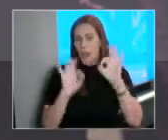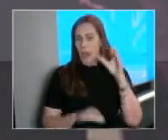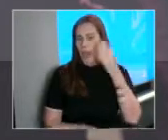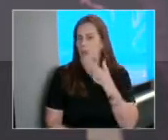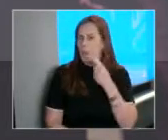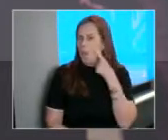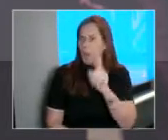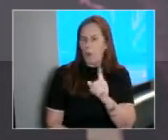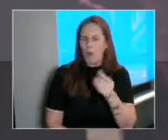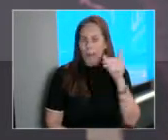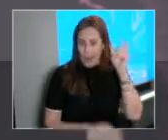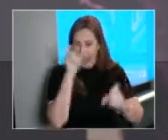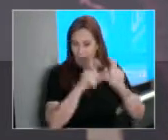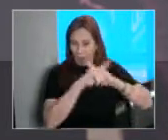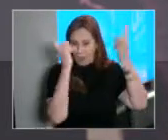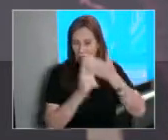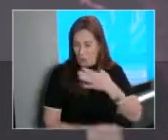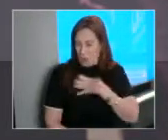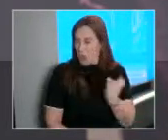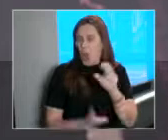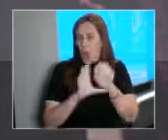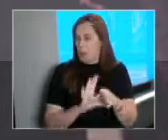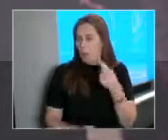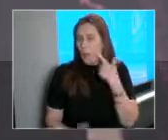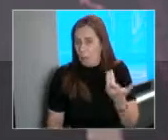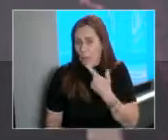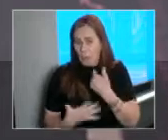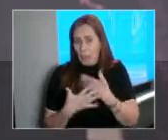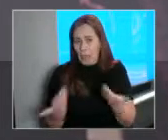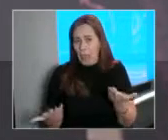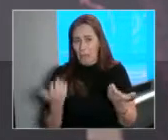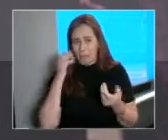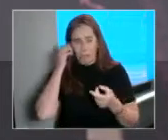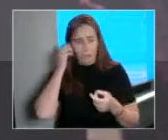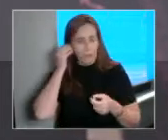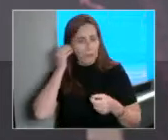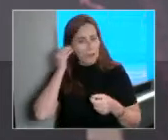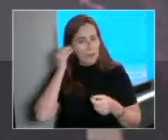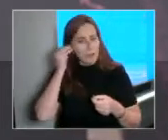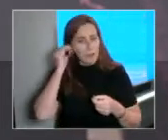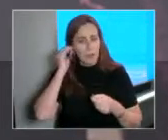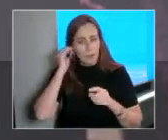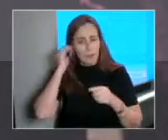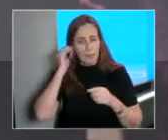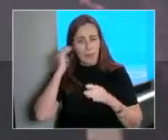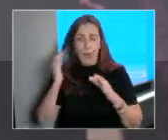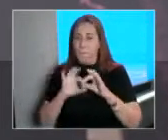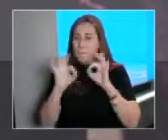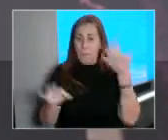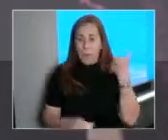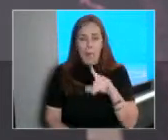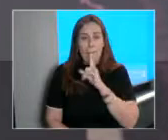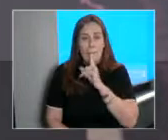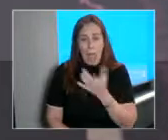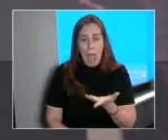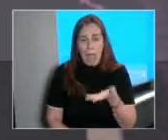אחד לא ראה את הדבר הקטן הזה פה בארץ ישראל, שמדובר בהתחלה באלפים בודדים של אנשים, עשרות בהתחלה, אם אתה מסתכל על